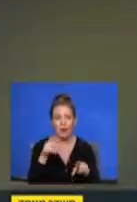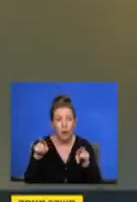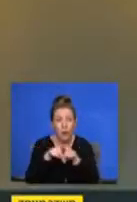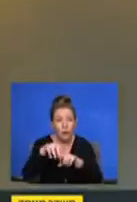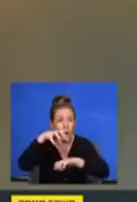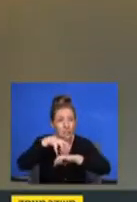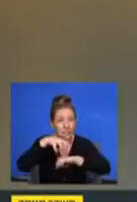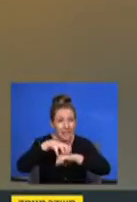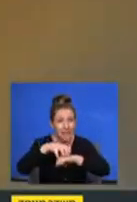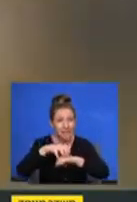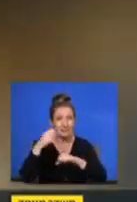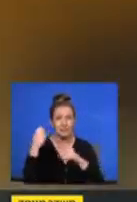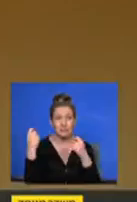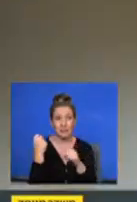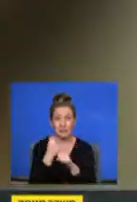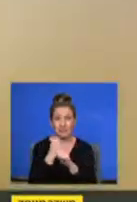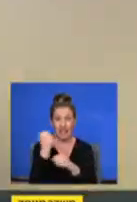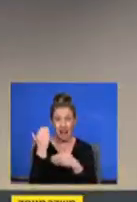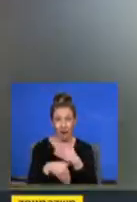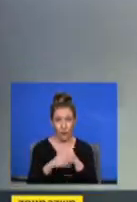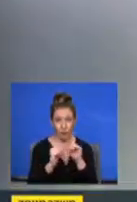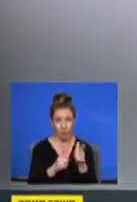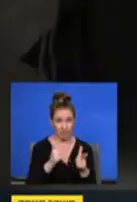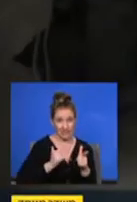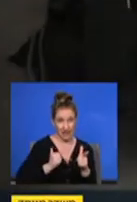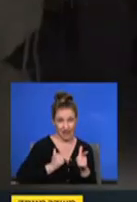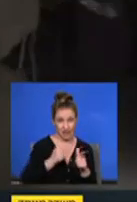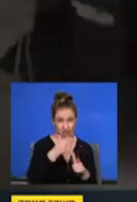צהל בג'נין נמצאו בו אינספור אמצעי חבלה.